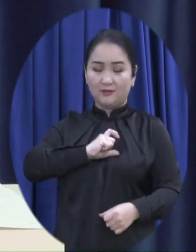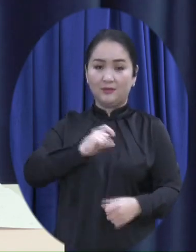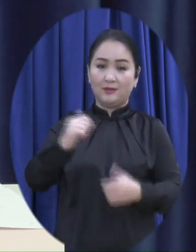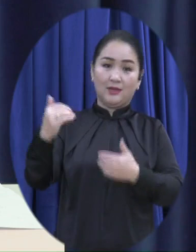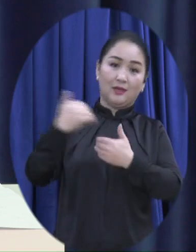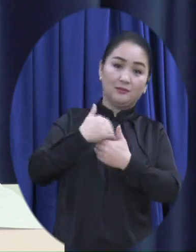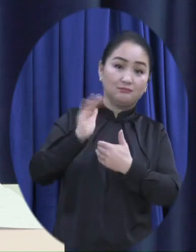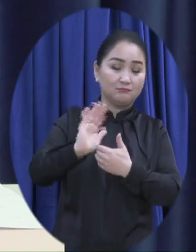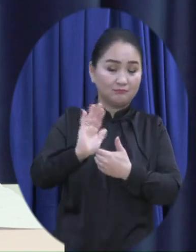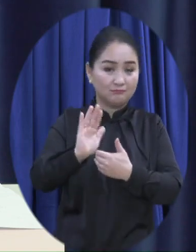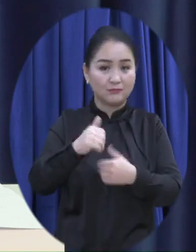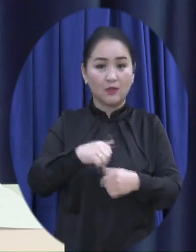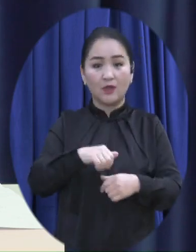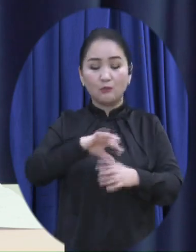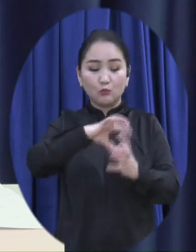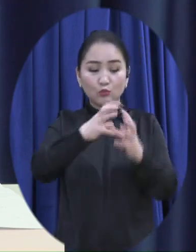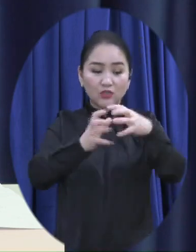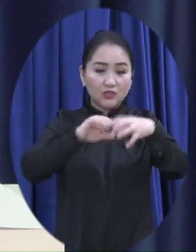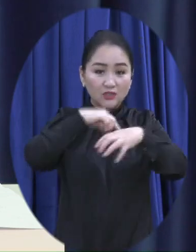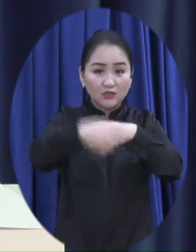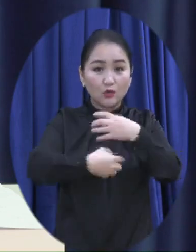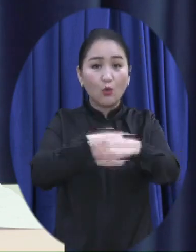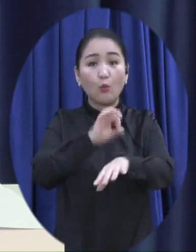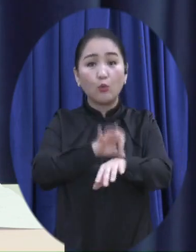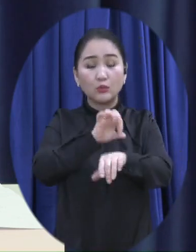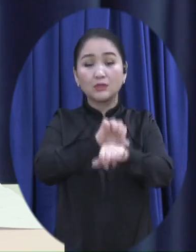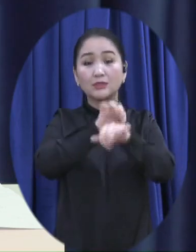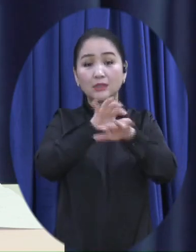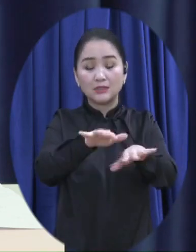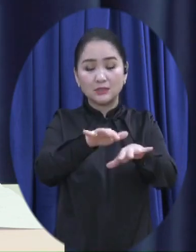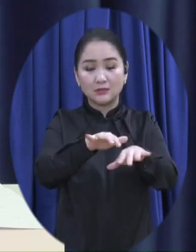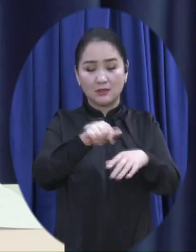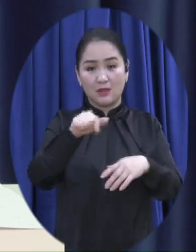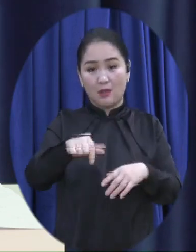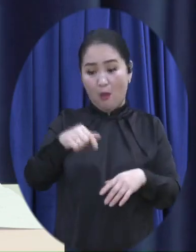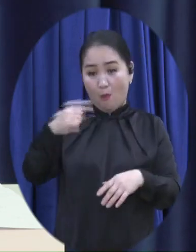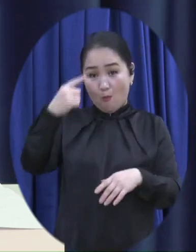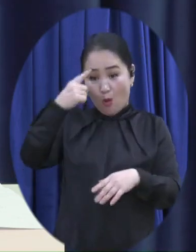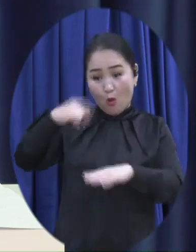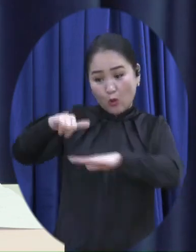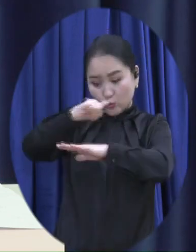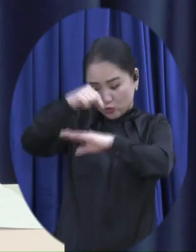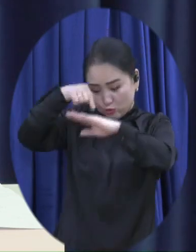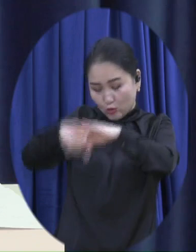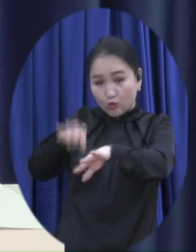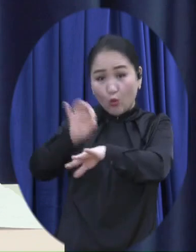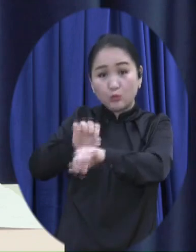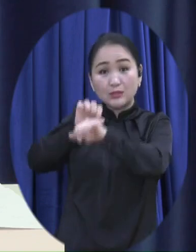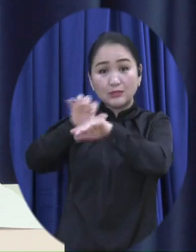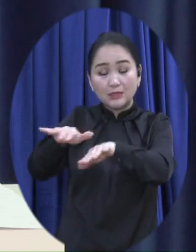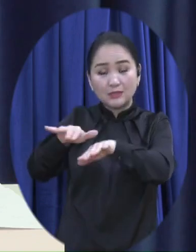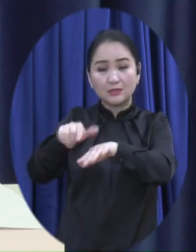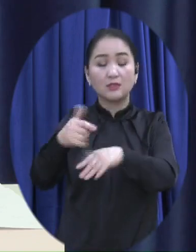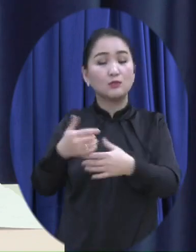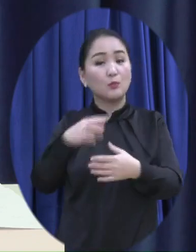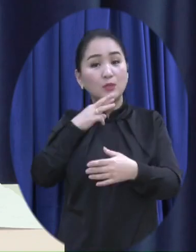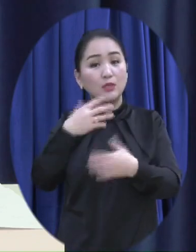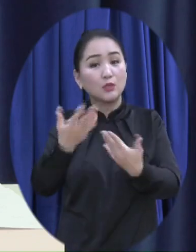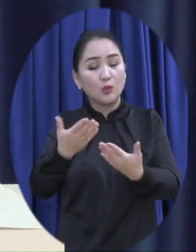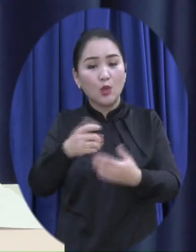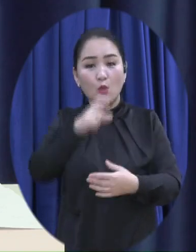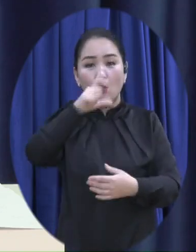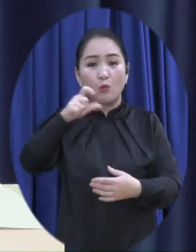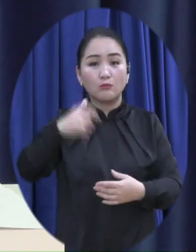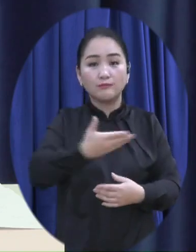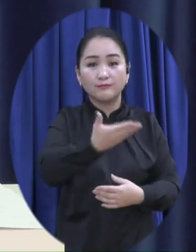Нэгэнт одоо энэ дэлхийн нийтээрээ гарцсан тохиолдол, ялангуяа манай хотоддоо гарцсан тохиолдолд бол бидний байнга нэг хэлж байгаа зүйл бол хүн болгон одоо